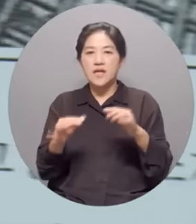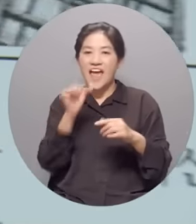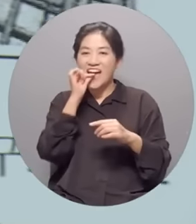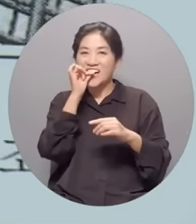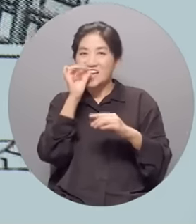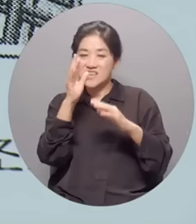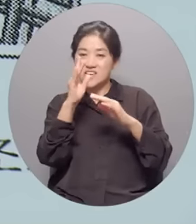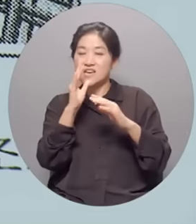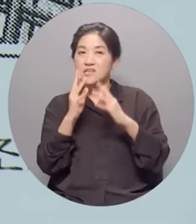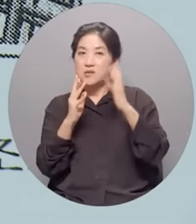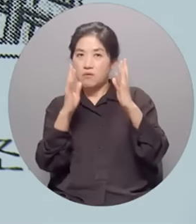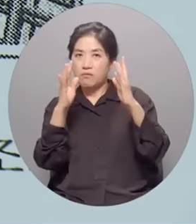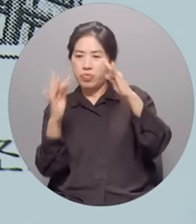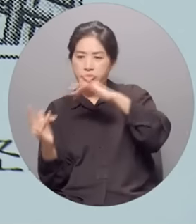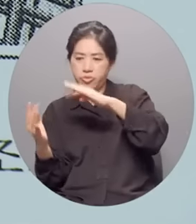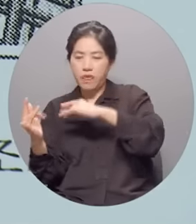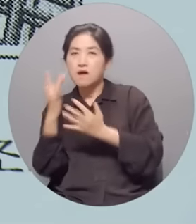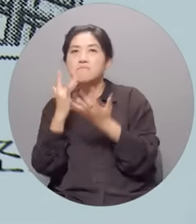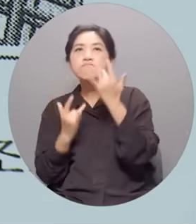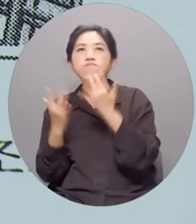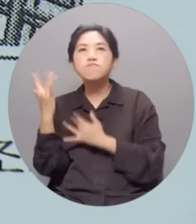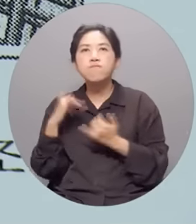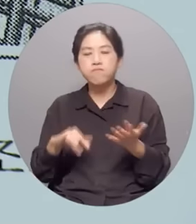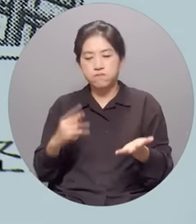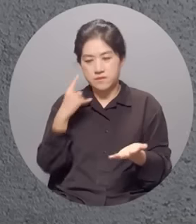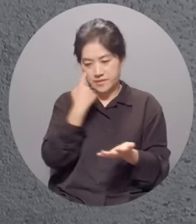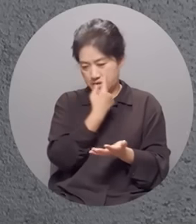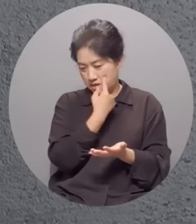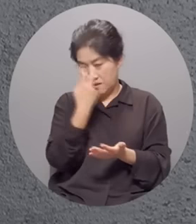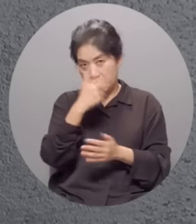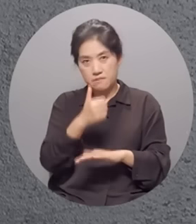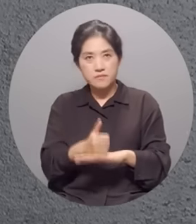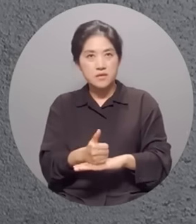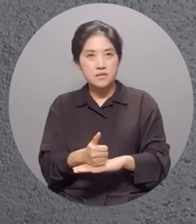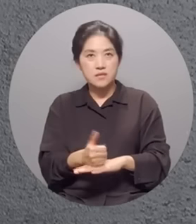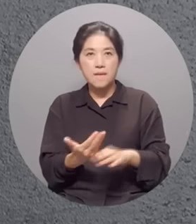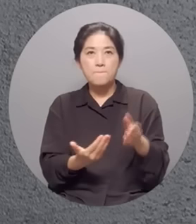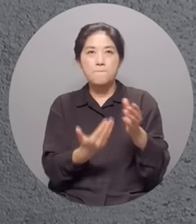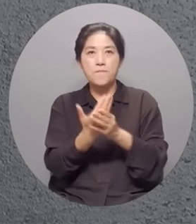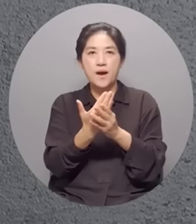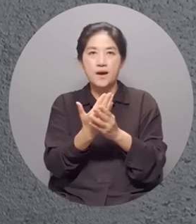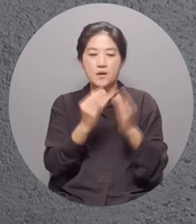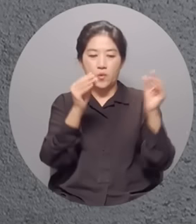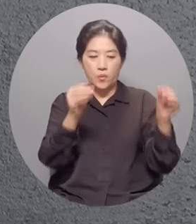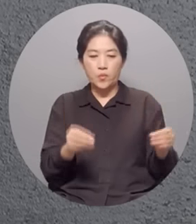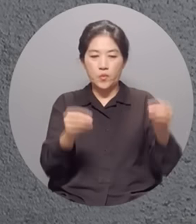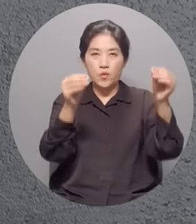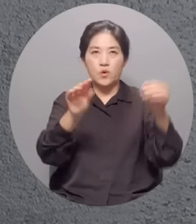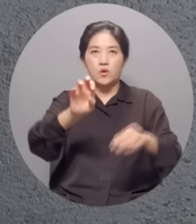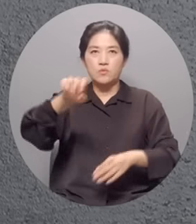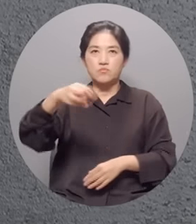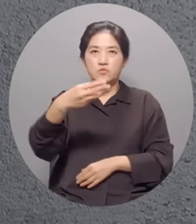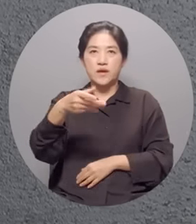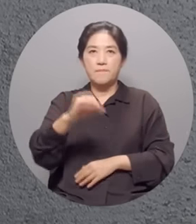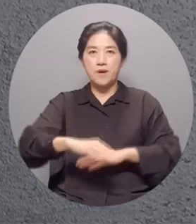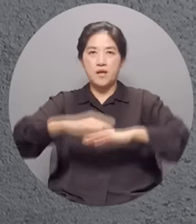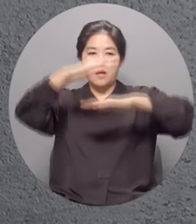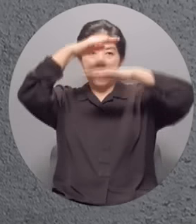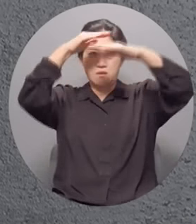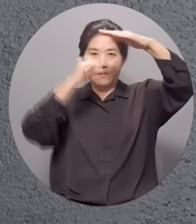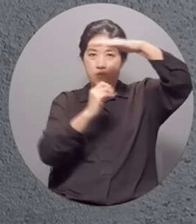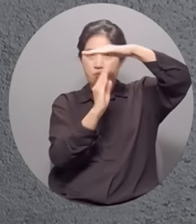철근 누락이 발생한 사실이 감사 결과 확인됐습니다. 사고가 난 무량판 구조는 천장을 받치는 보호